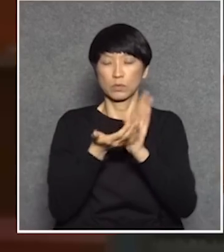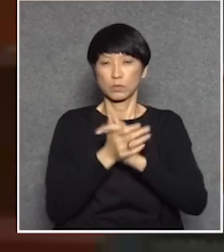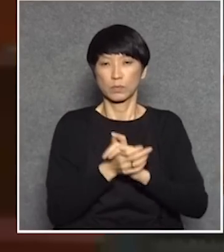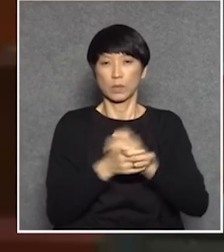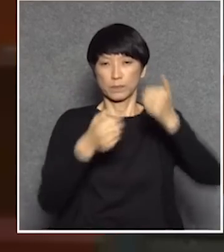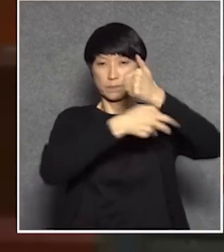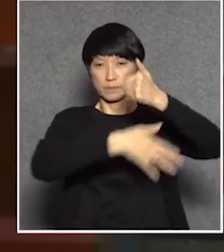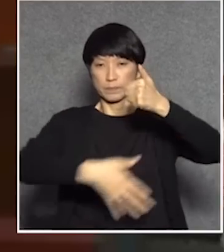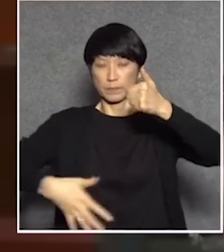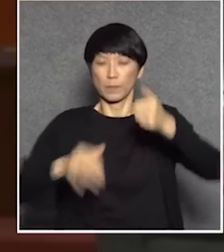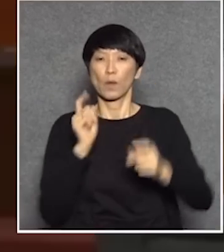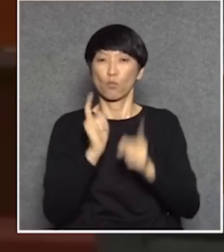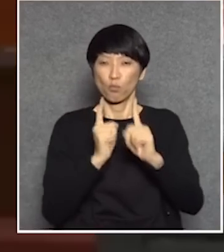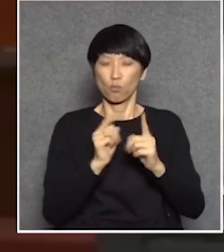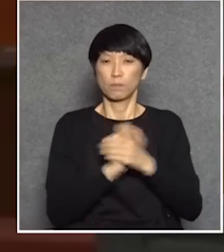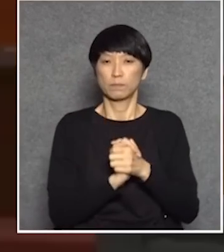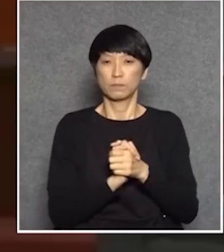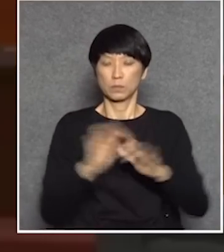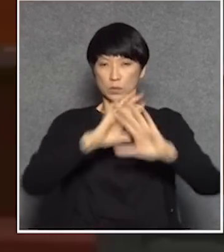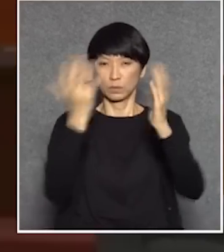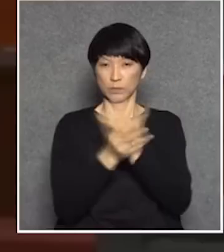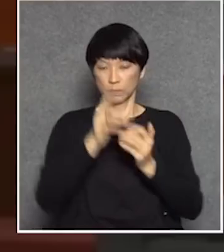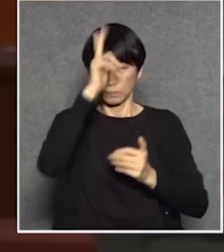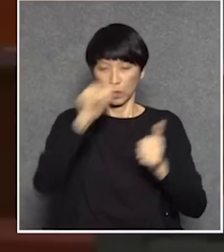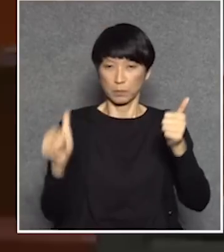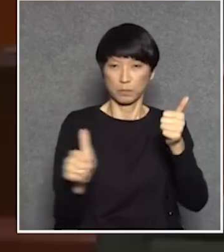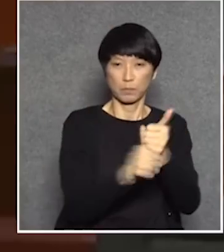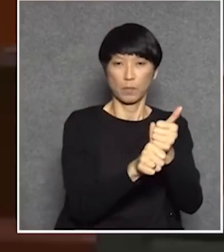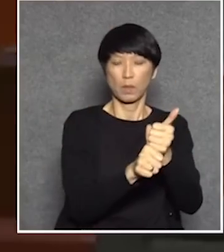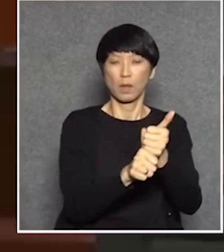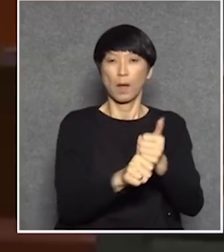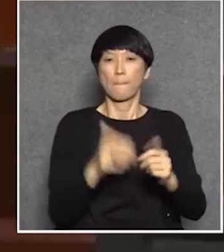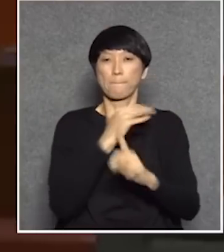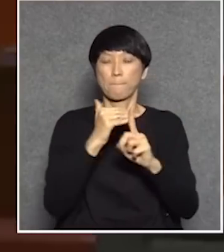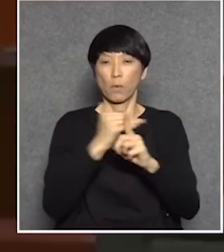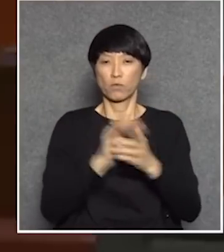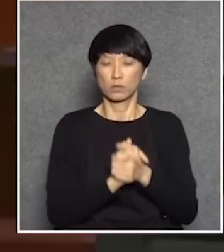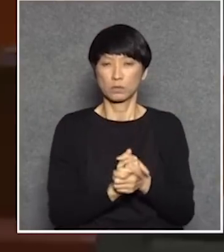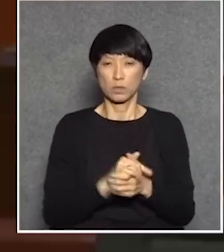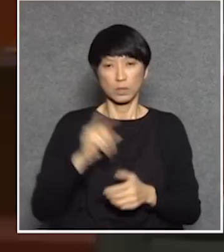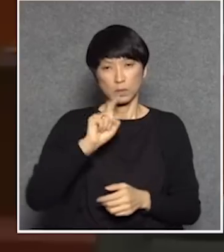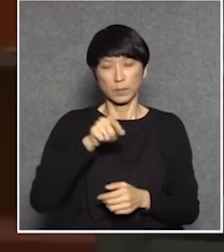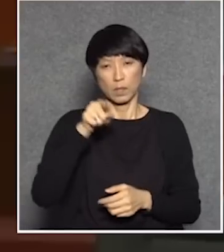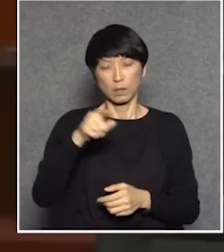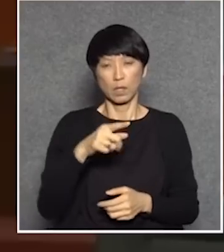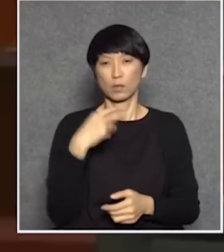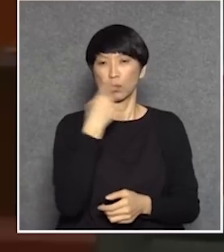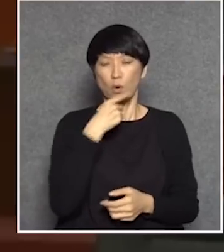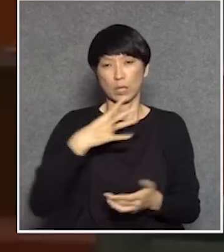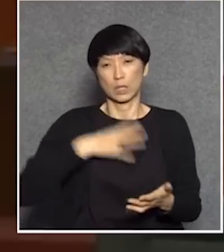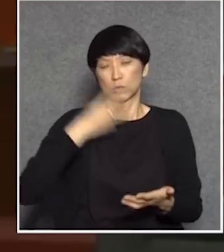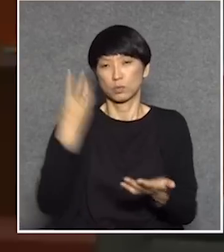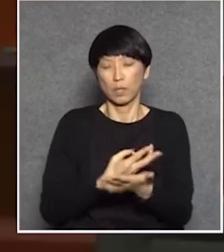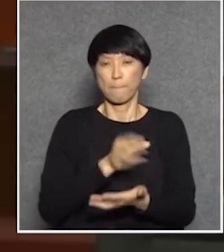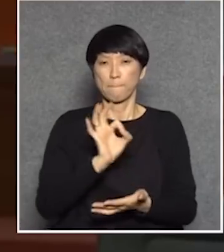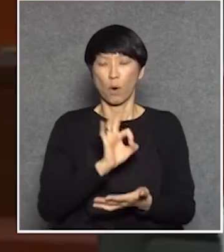吧？或者作為整個政府的一部分，是吧？你怎麼可以即不慎言呢？是吧？怎可以